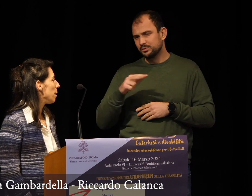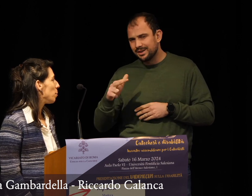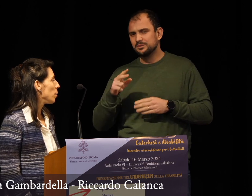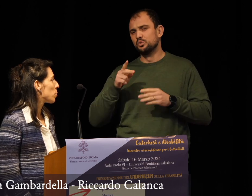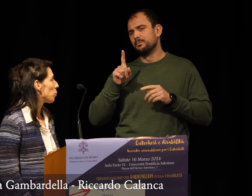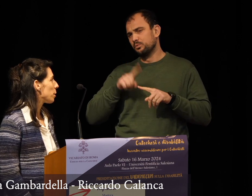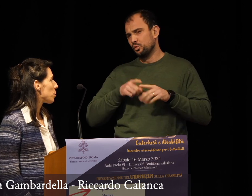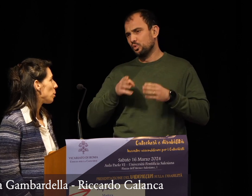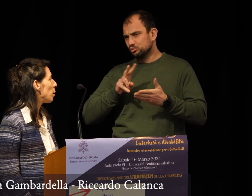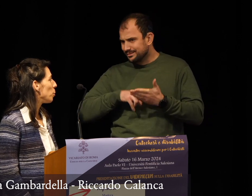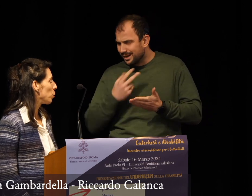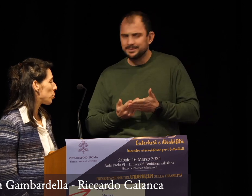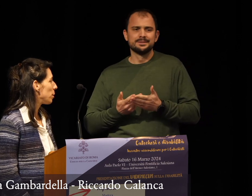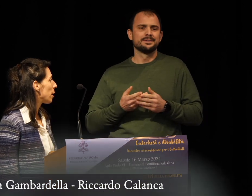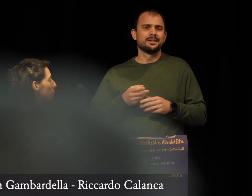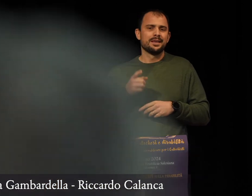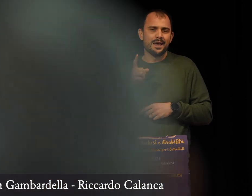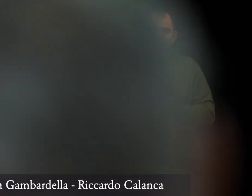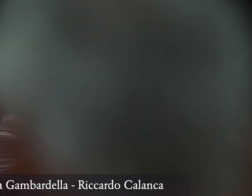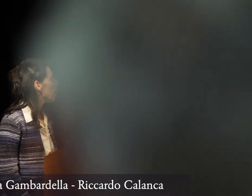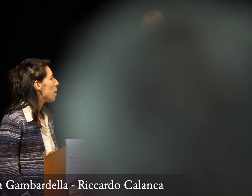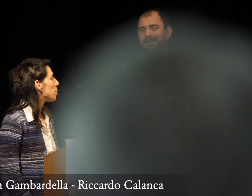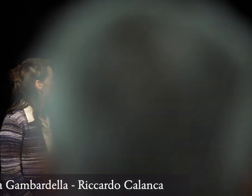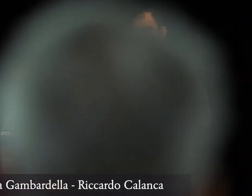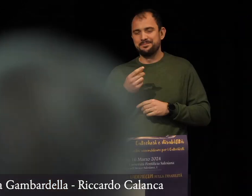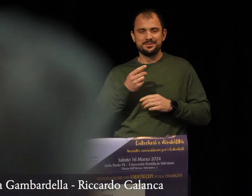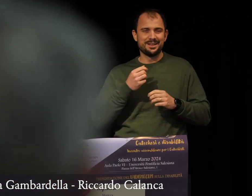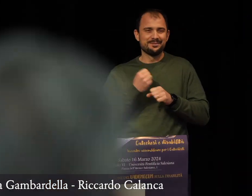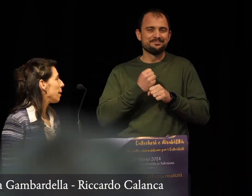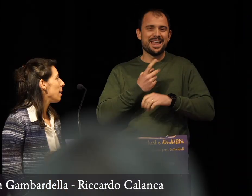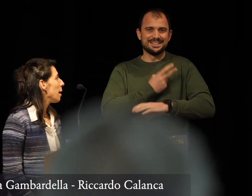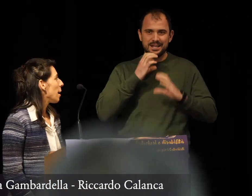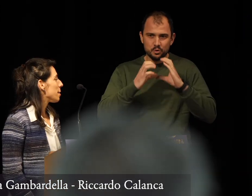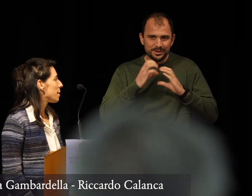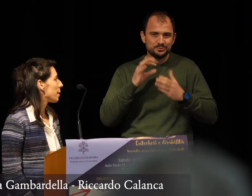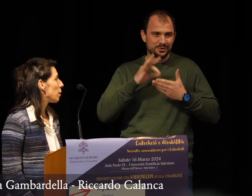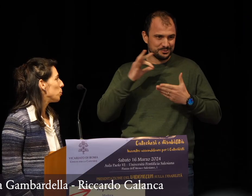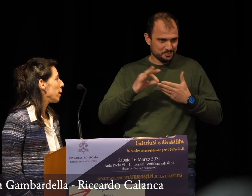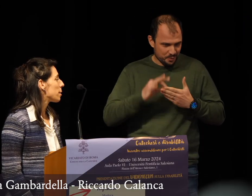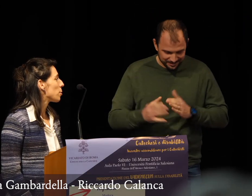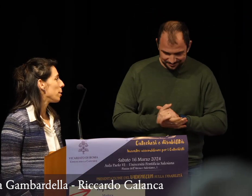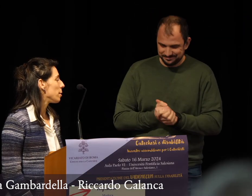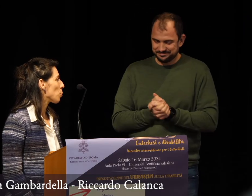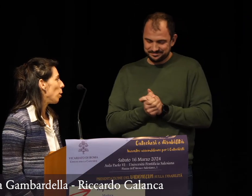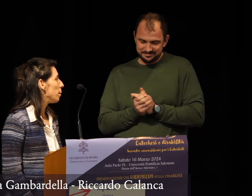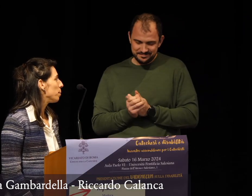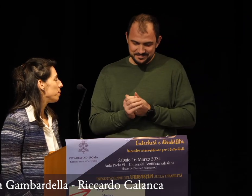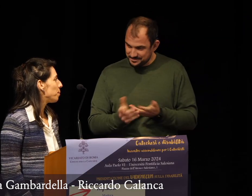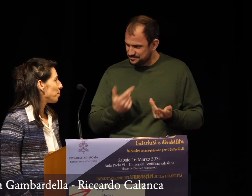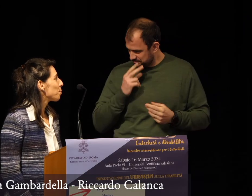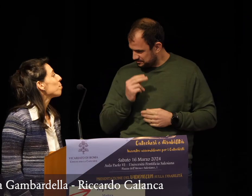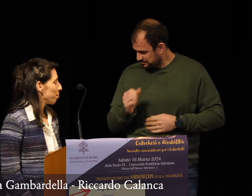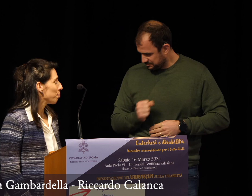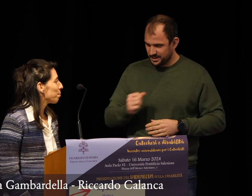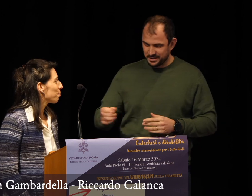e primo secondo e terzo livello più un corso interprete e sono anche assistente alla comunicazione nelle